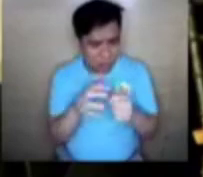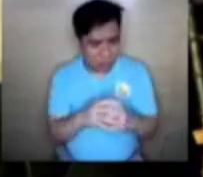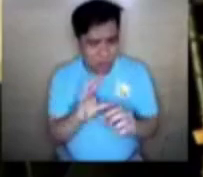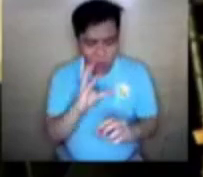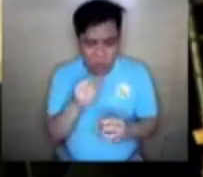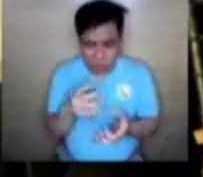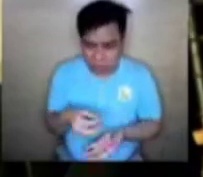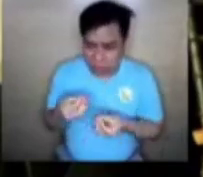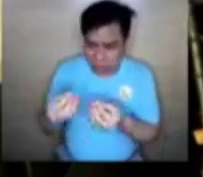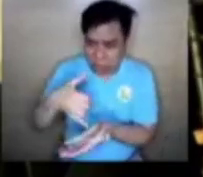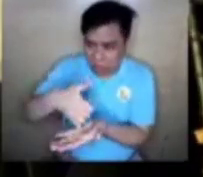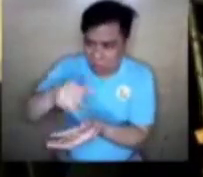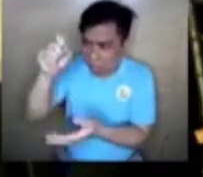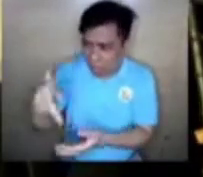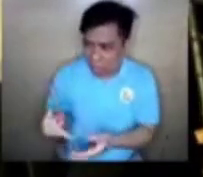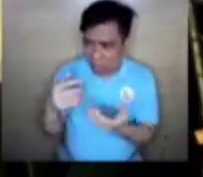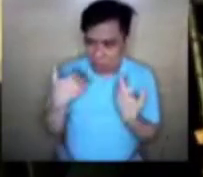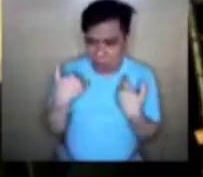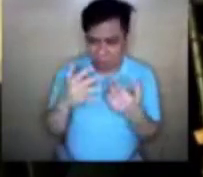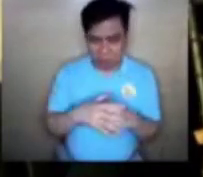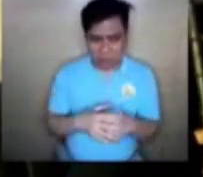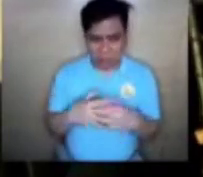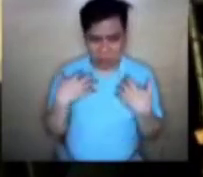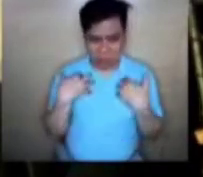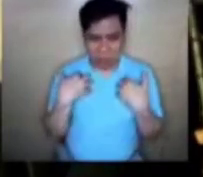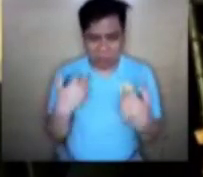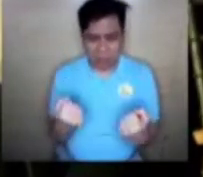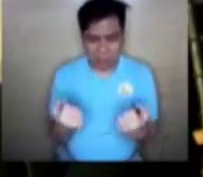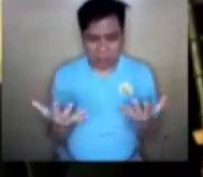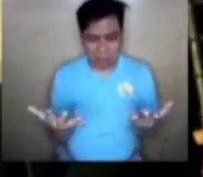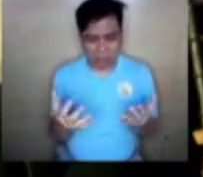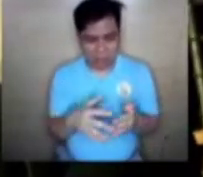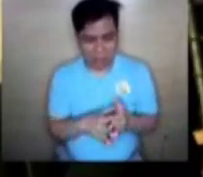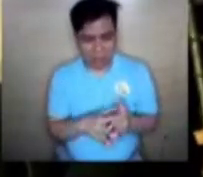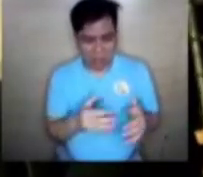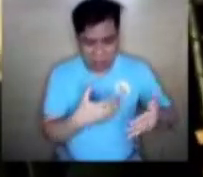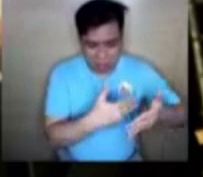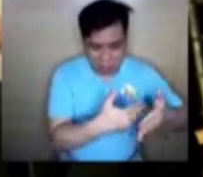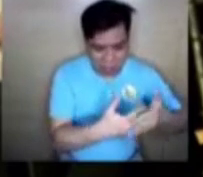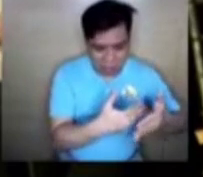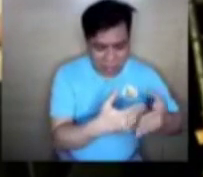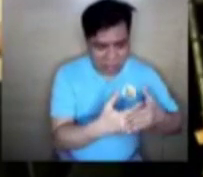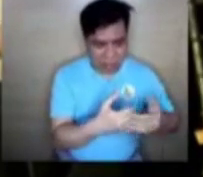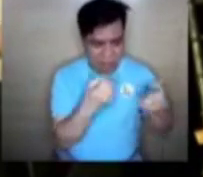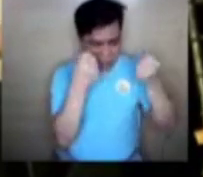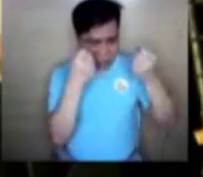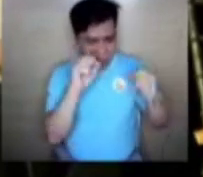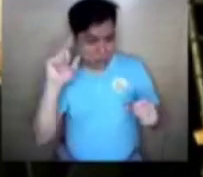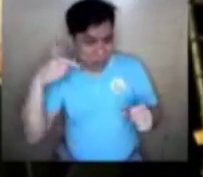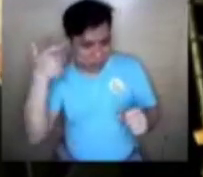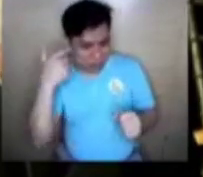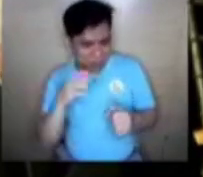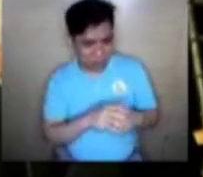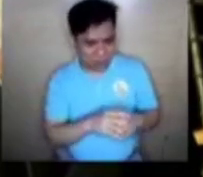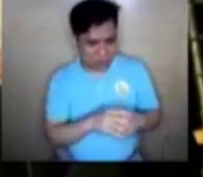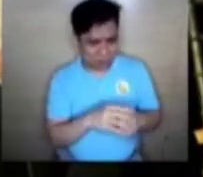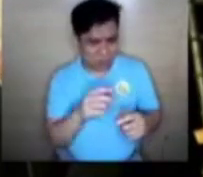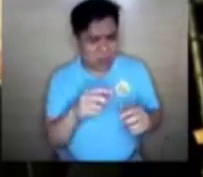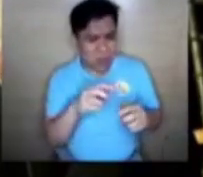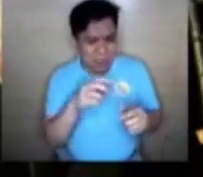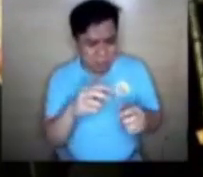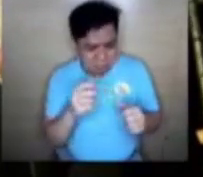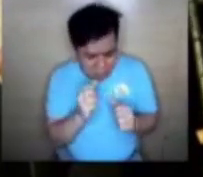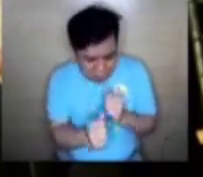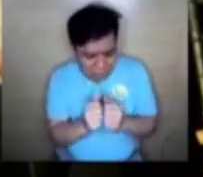na-awardan, kalahati, puro yung malalakas lang sa nakaupo. Isipin mo, socialized housing para dapat sa mahirap.